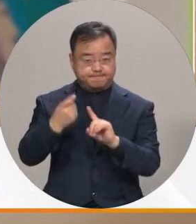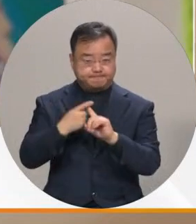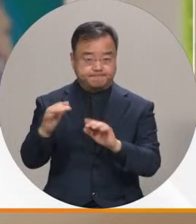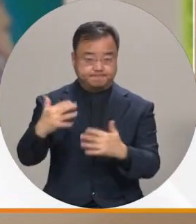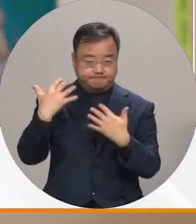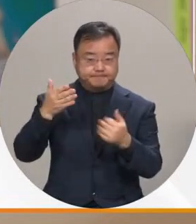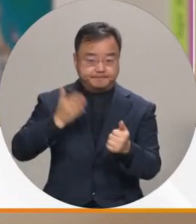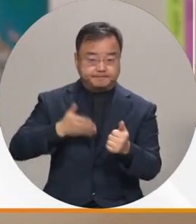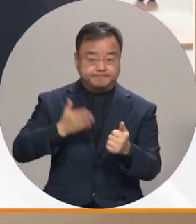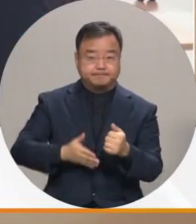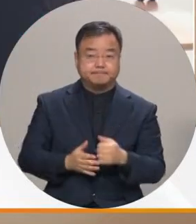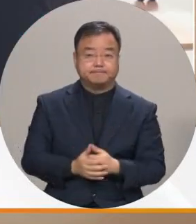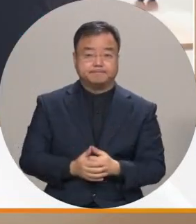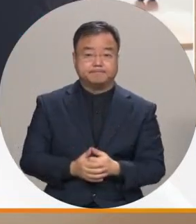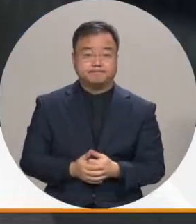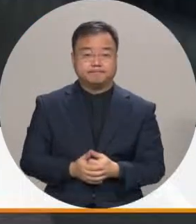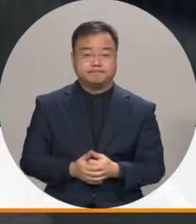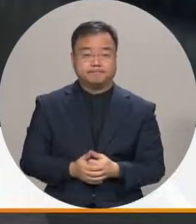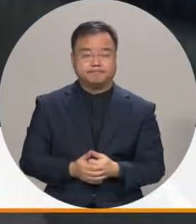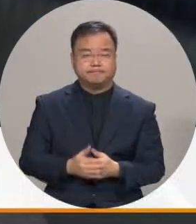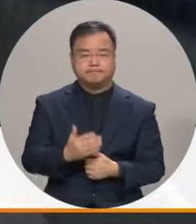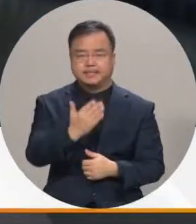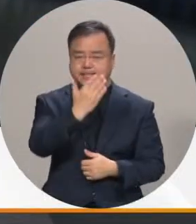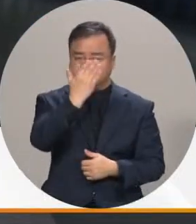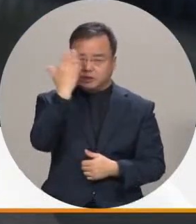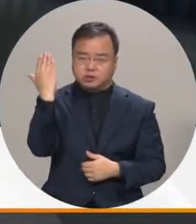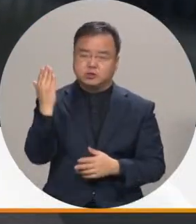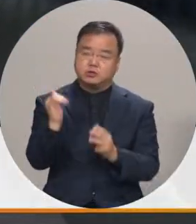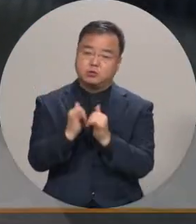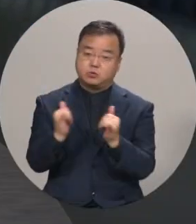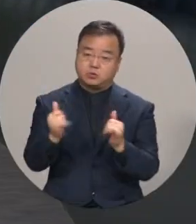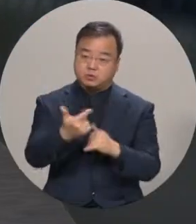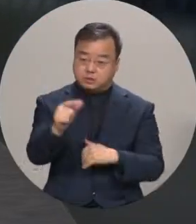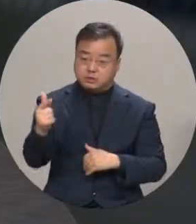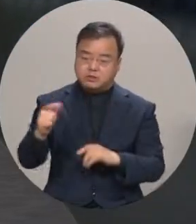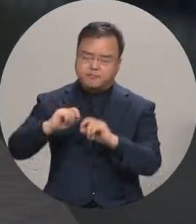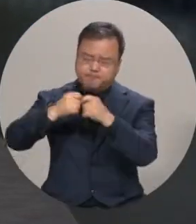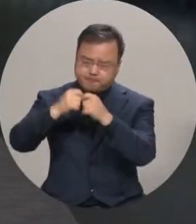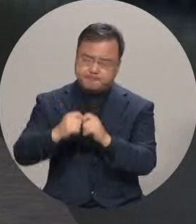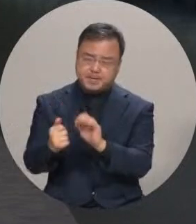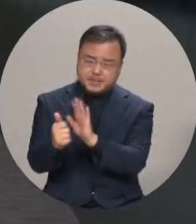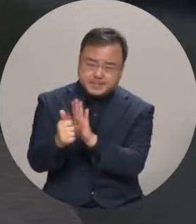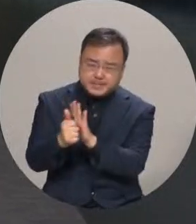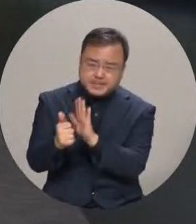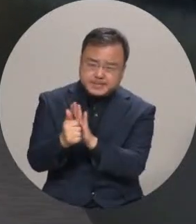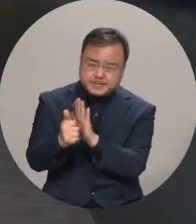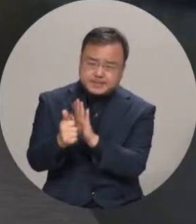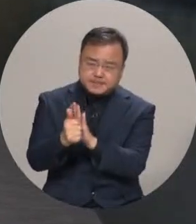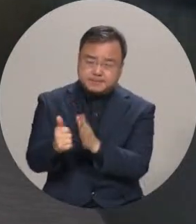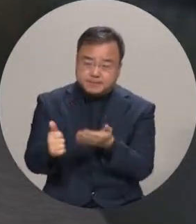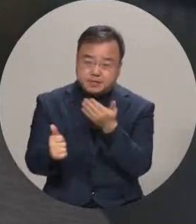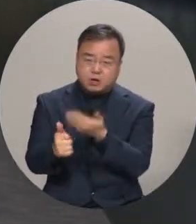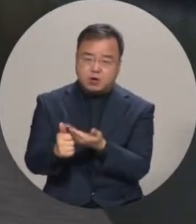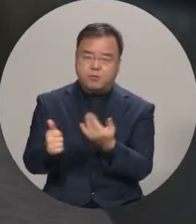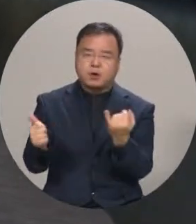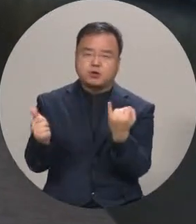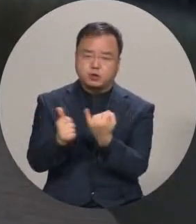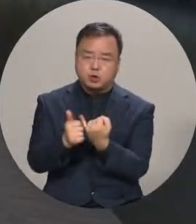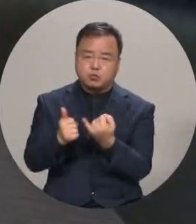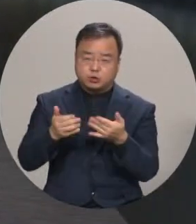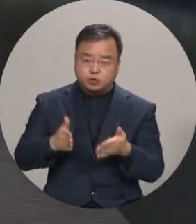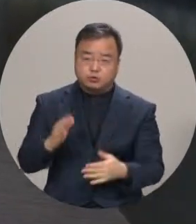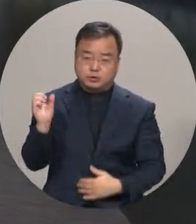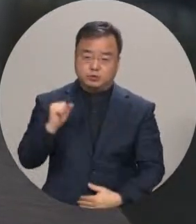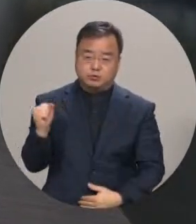감사하겠습니다 예이 청년 세대에 대한 촘촘한 지원으로이 출산률 반등이라는 정말이 반가운 전망이